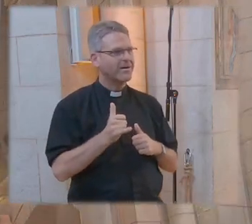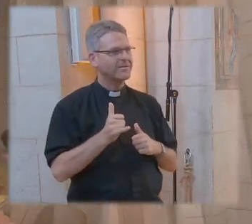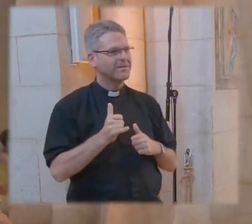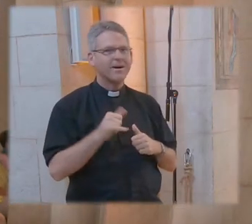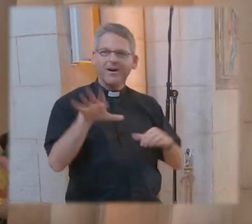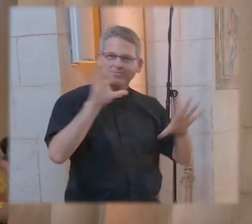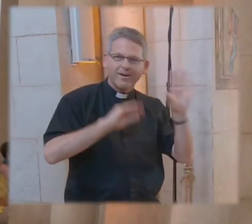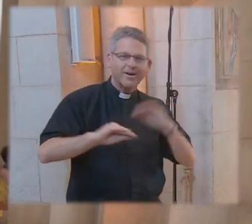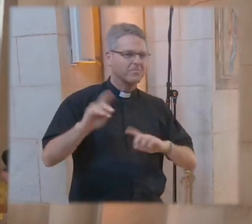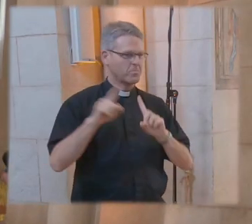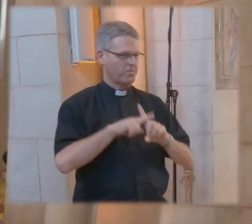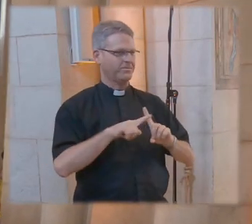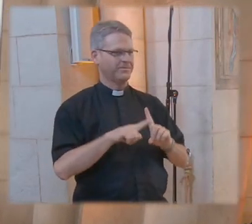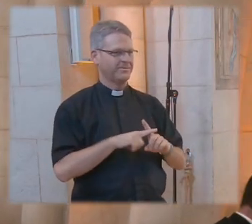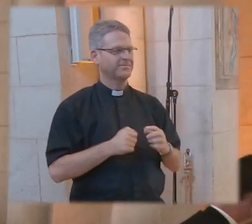zu können.